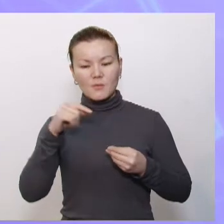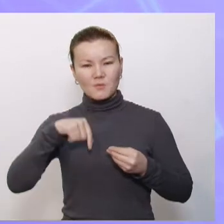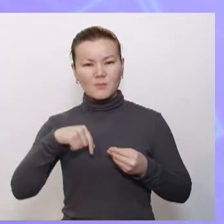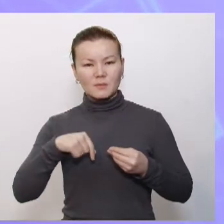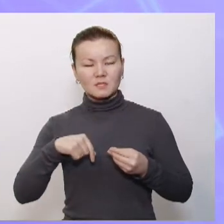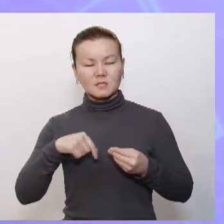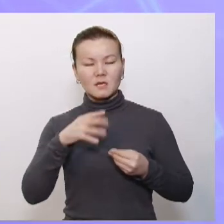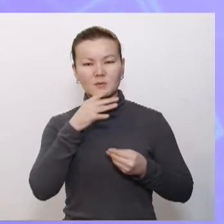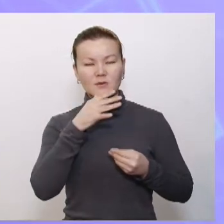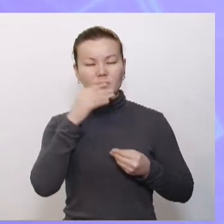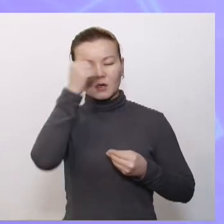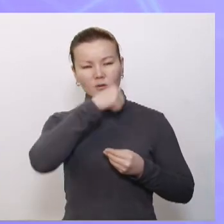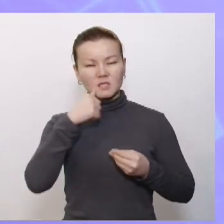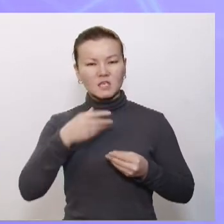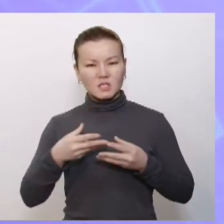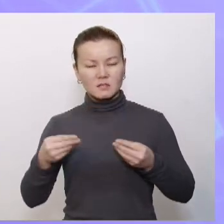Тапкыла.